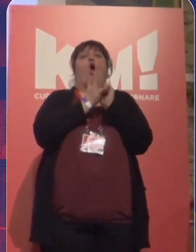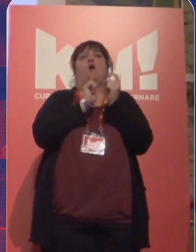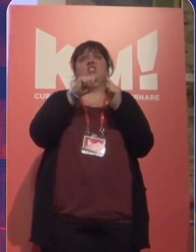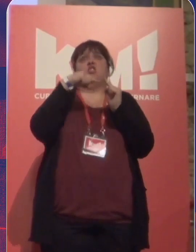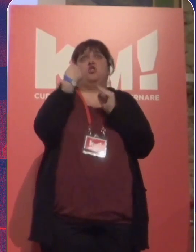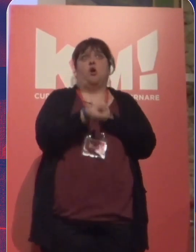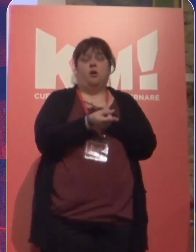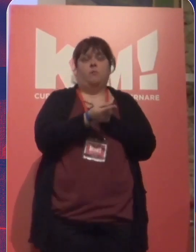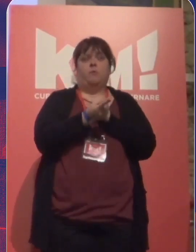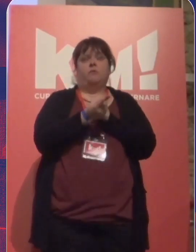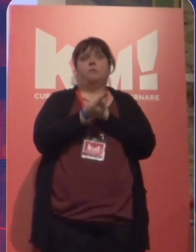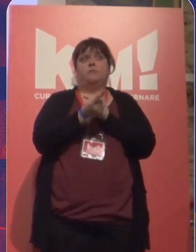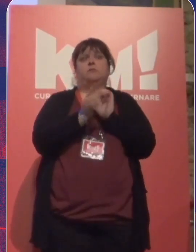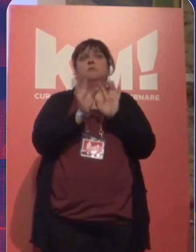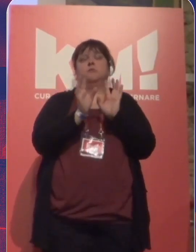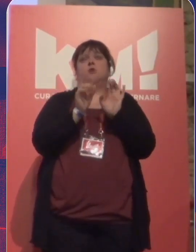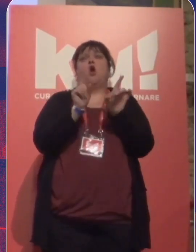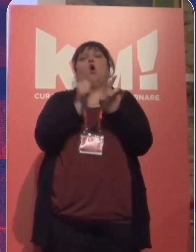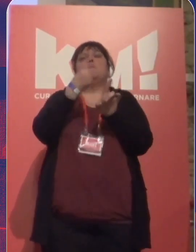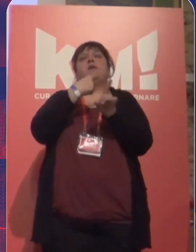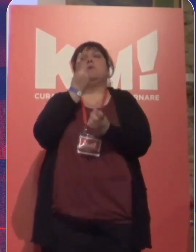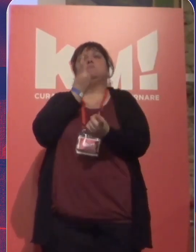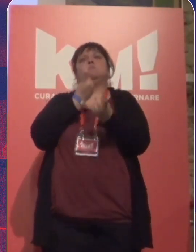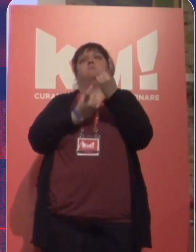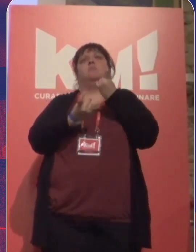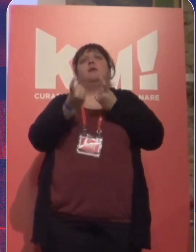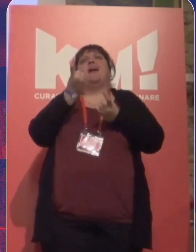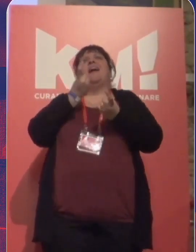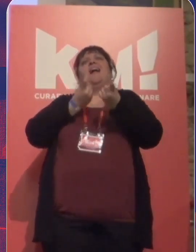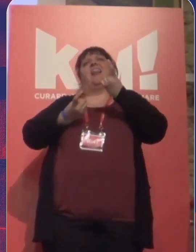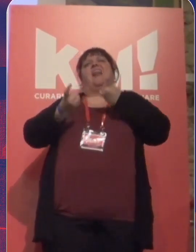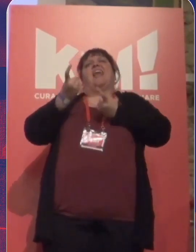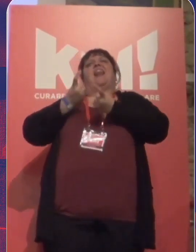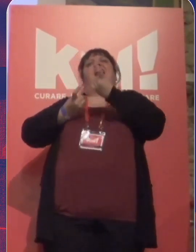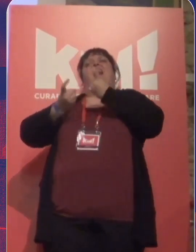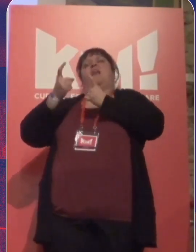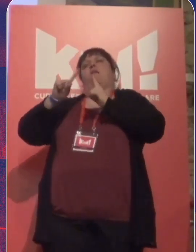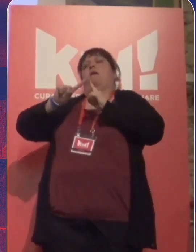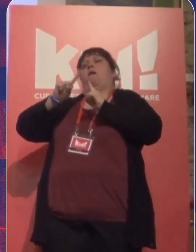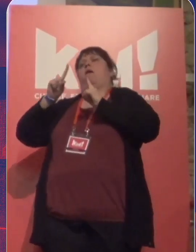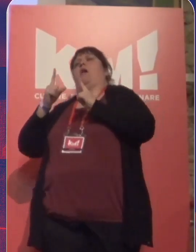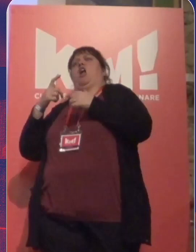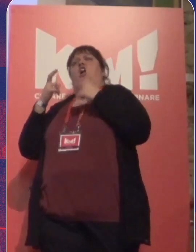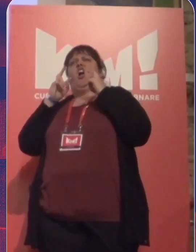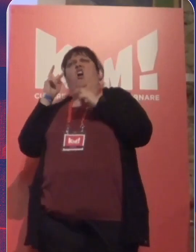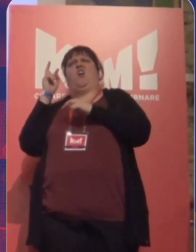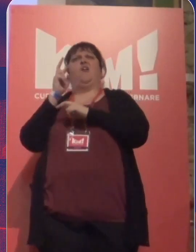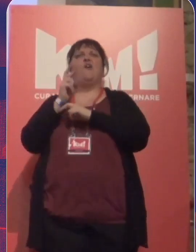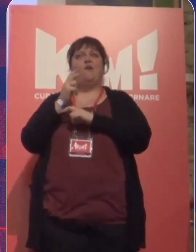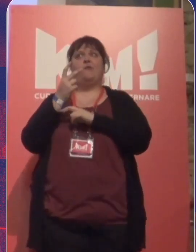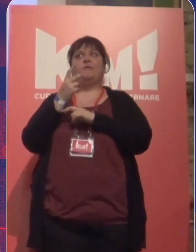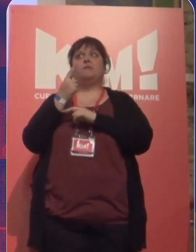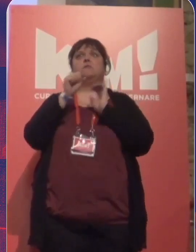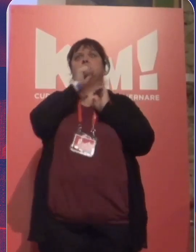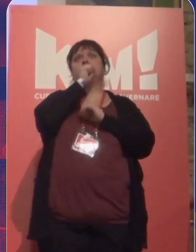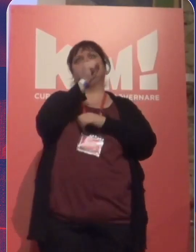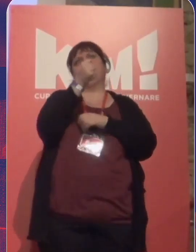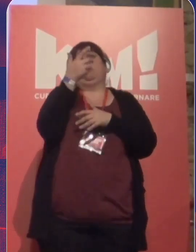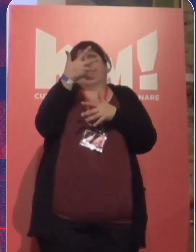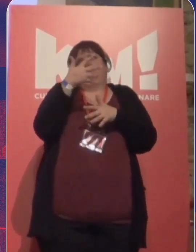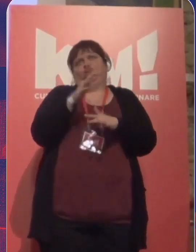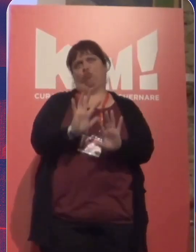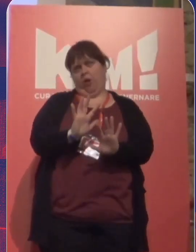all'odio già vediamo dei segni nel nostro tempo molto gravi si vede bene come